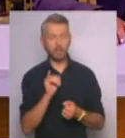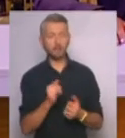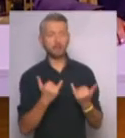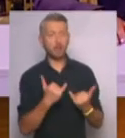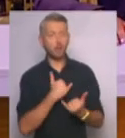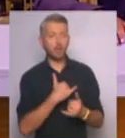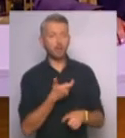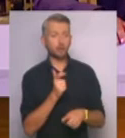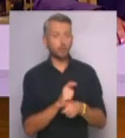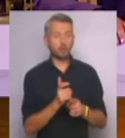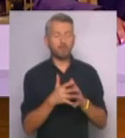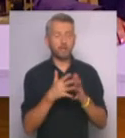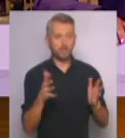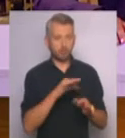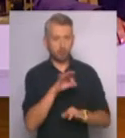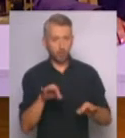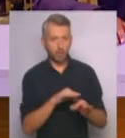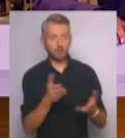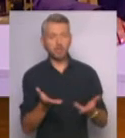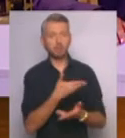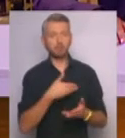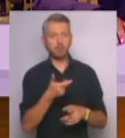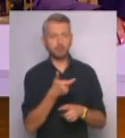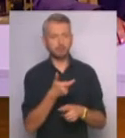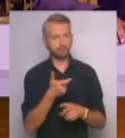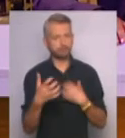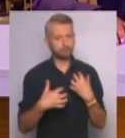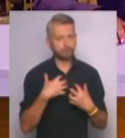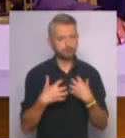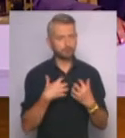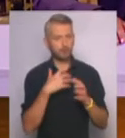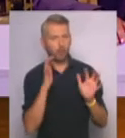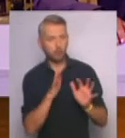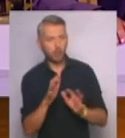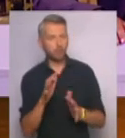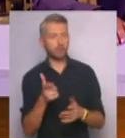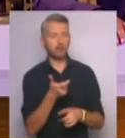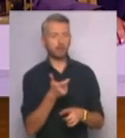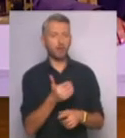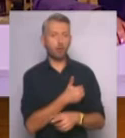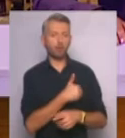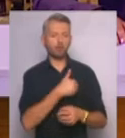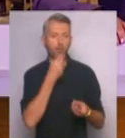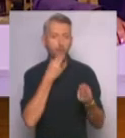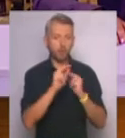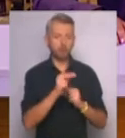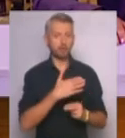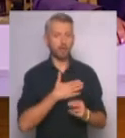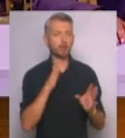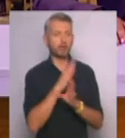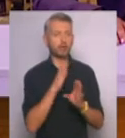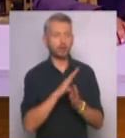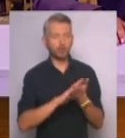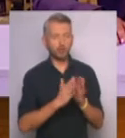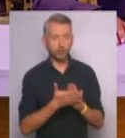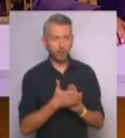нас дуже великий проєкт, яким ми дуже опікуємося і хочемо все-таки покращити нашу екологічну